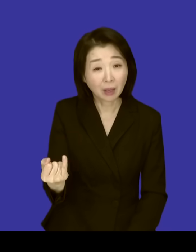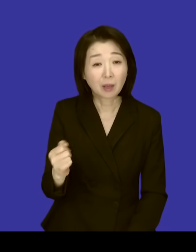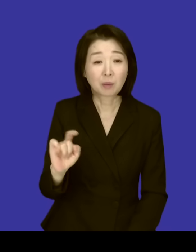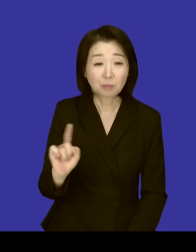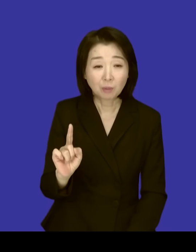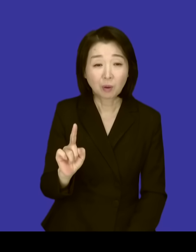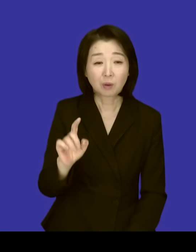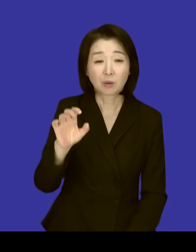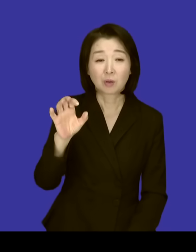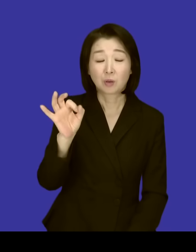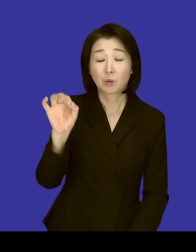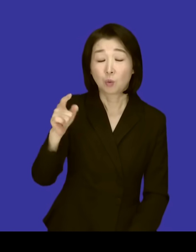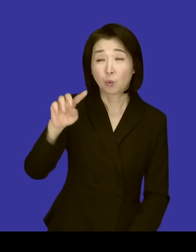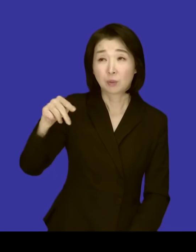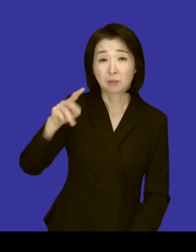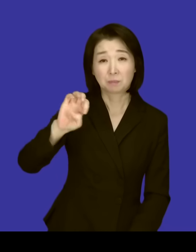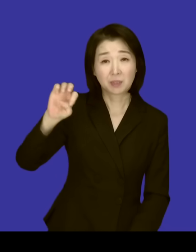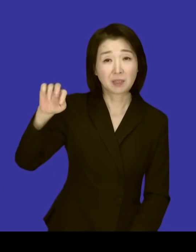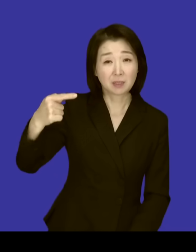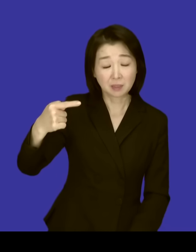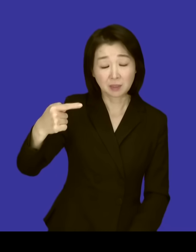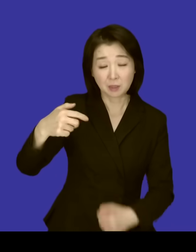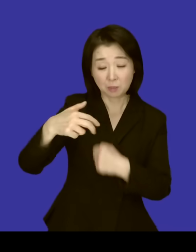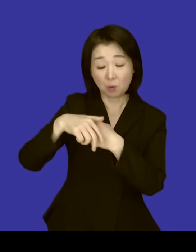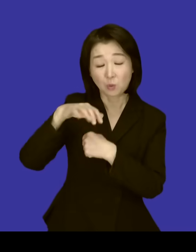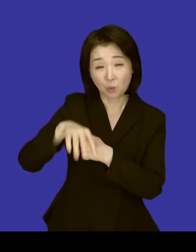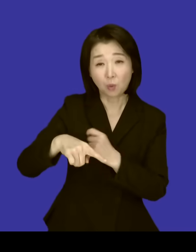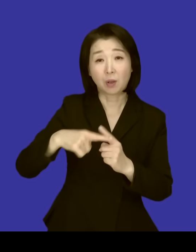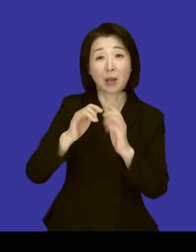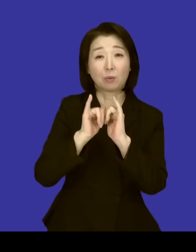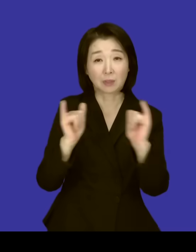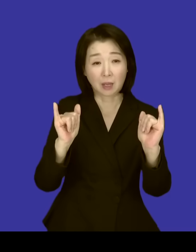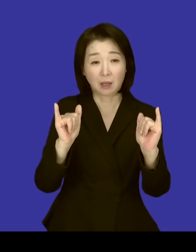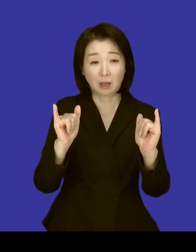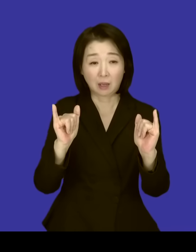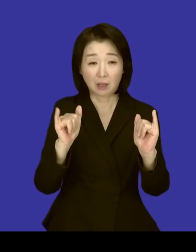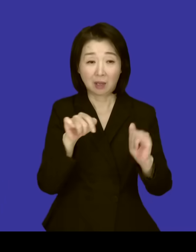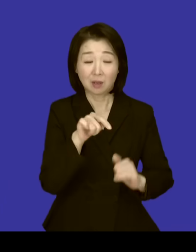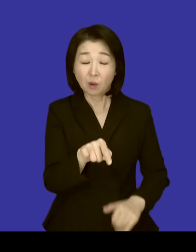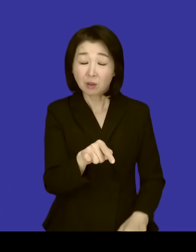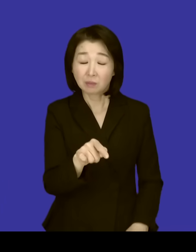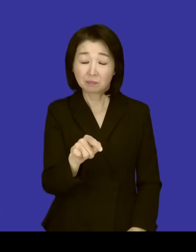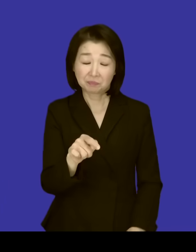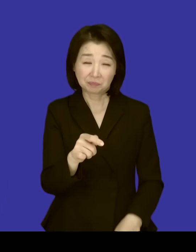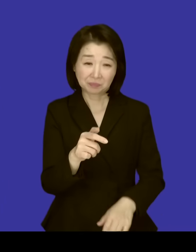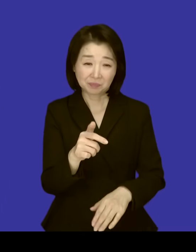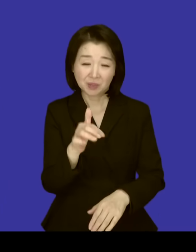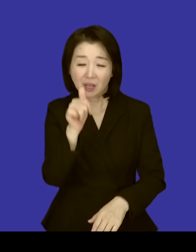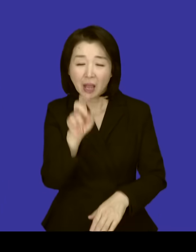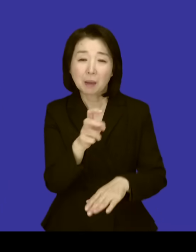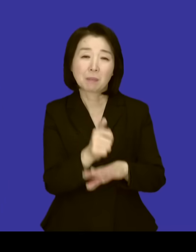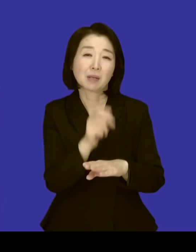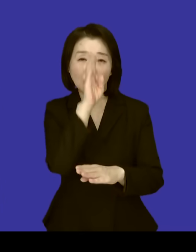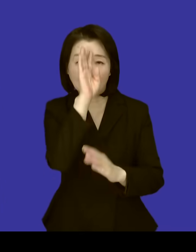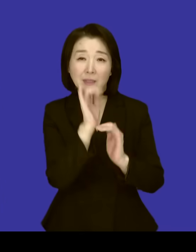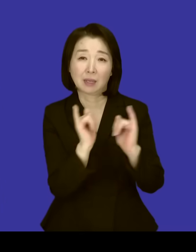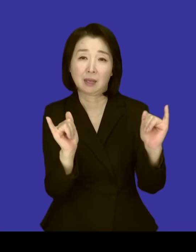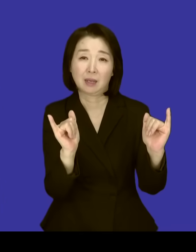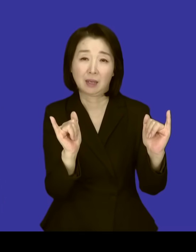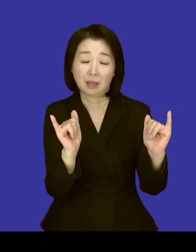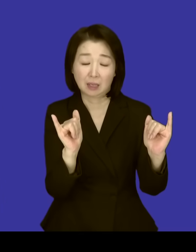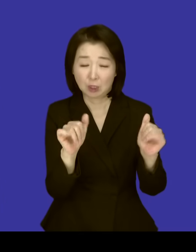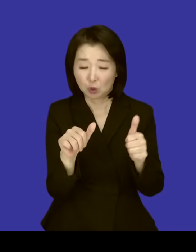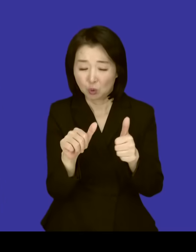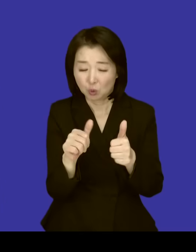간호사 선생님이었거든요. 네. 근데 호스피스라고 하면은 말기 암 환자분이라든지 네. 좀 이제